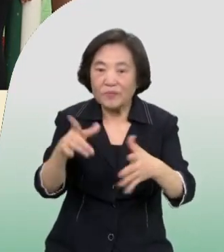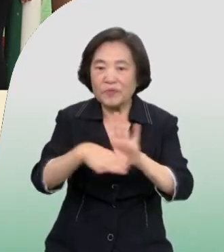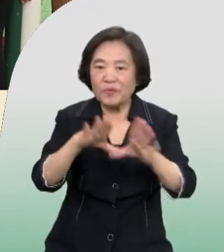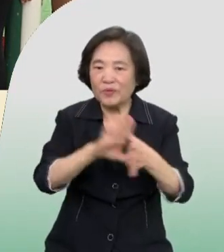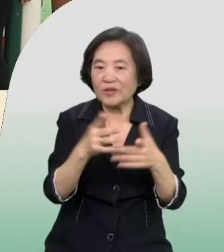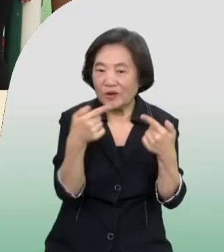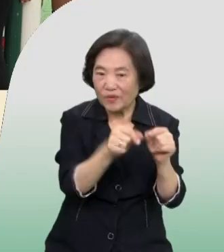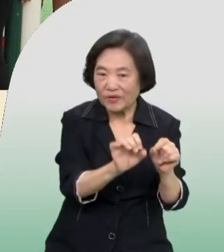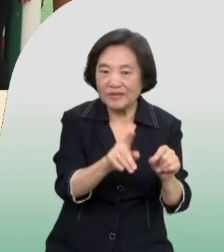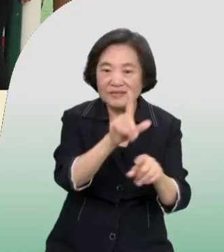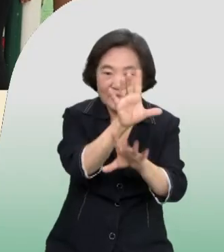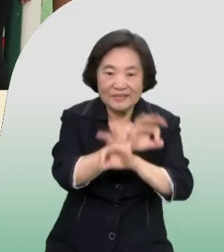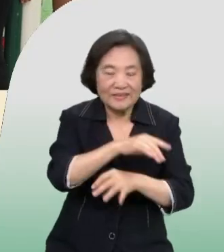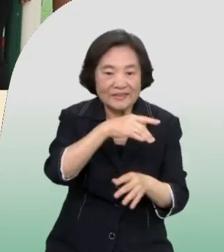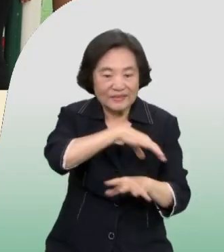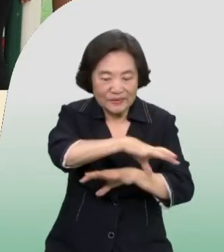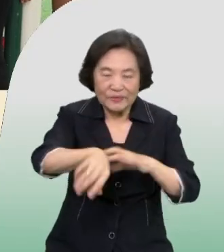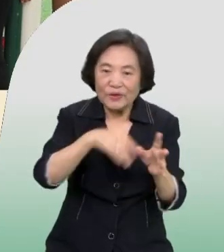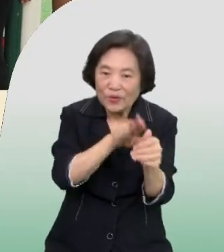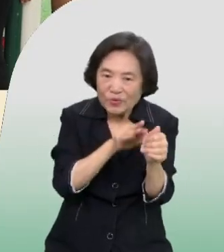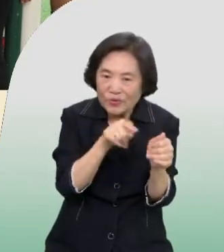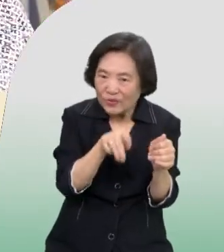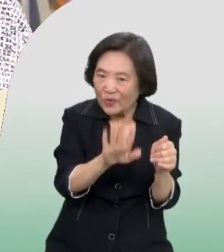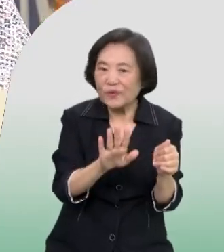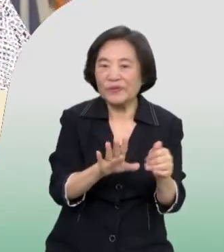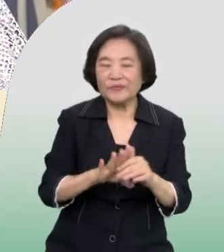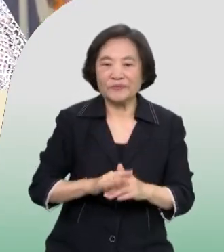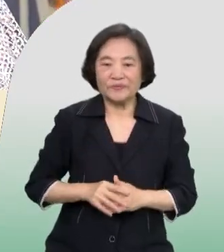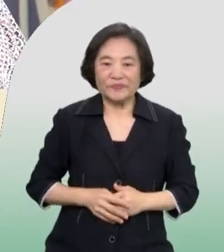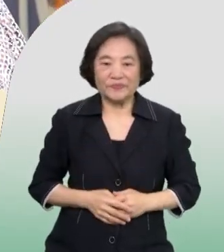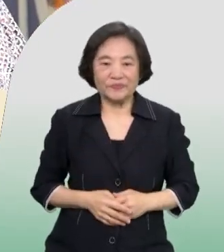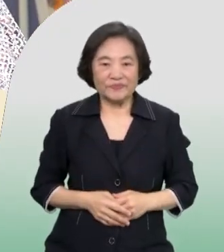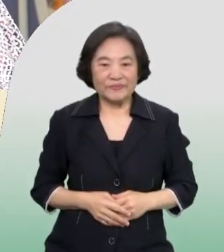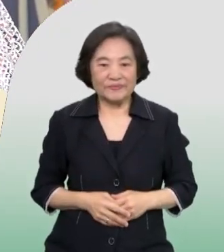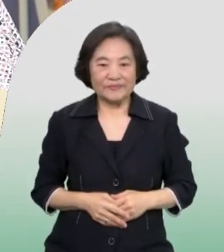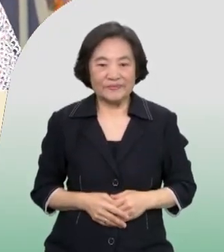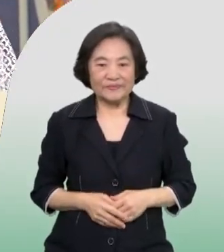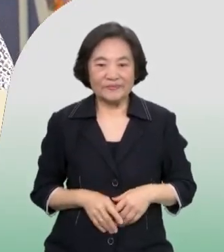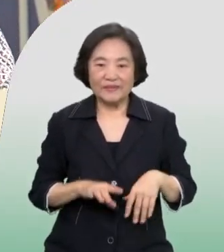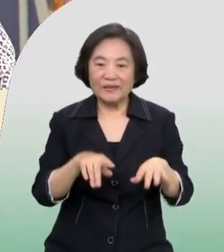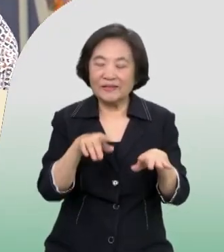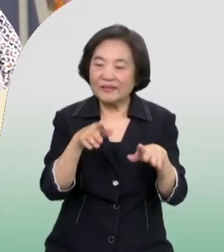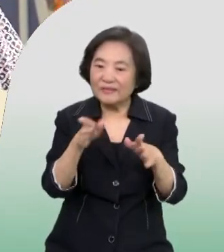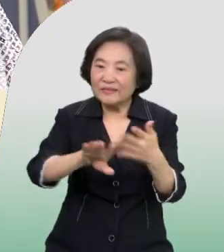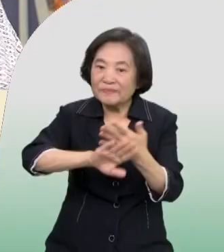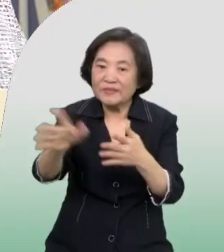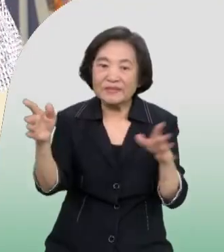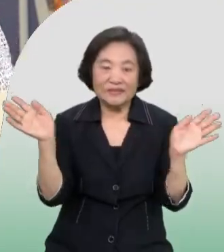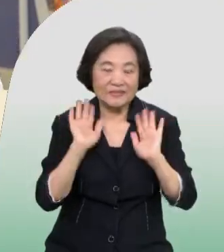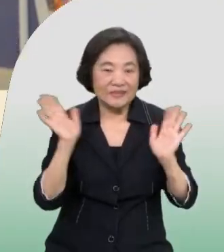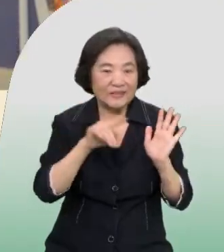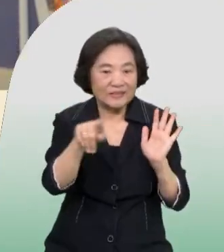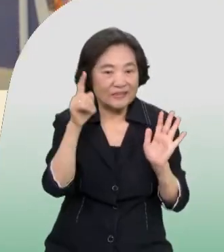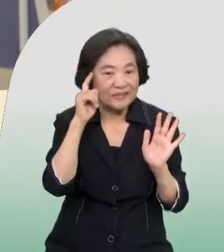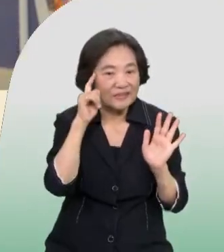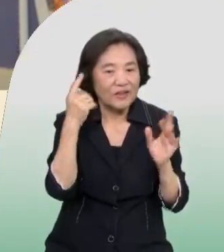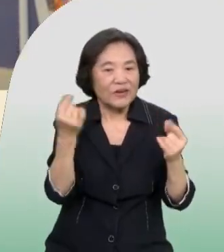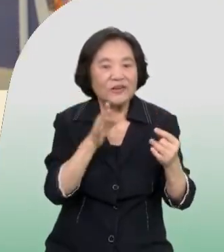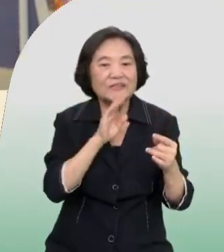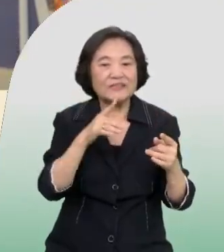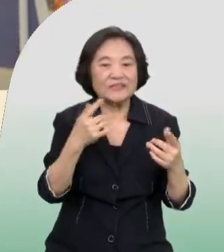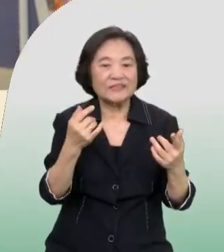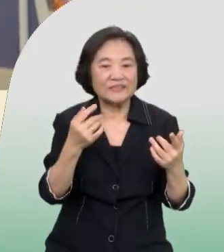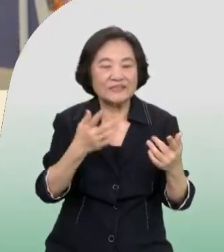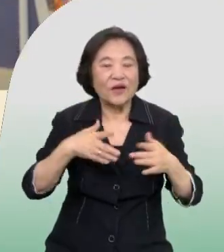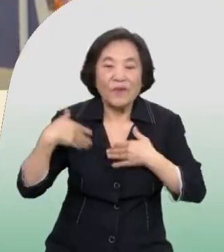化投入高些嘅學習範圍地度。 Other kids, it's like an opportunity to open the door and bring them into the